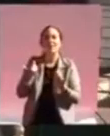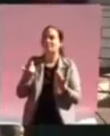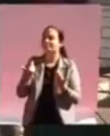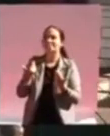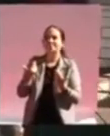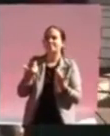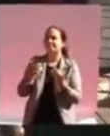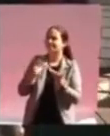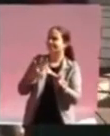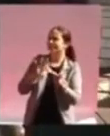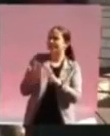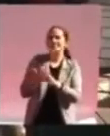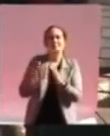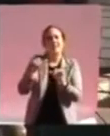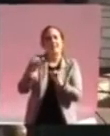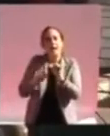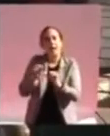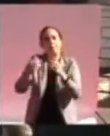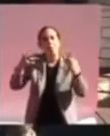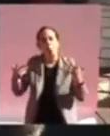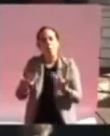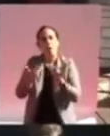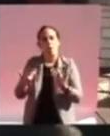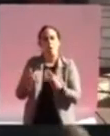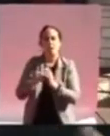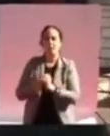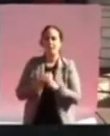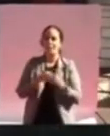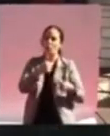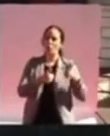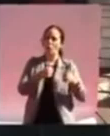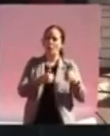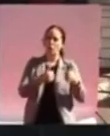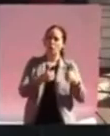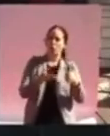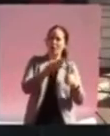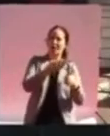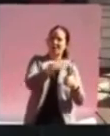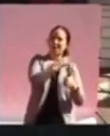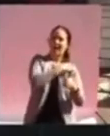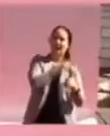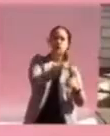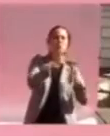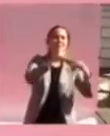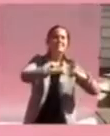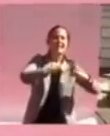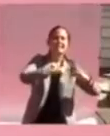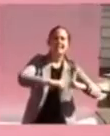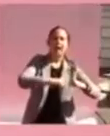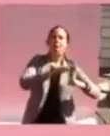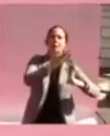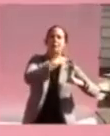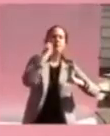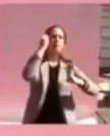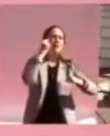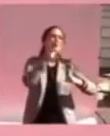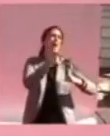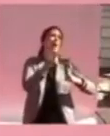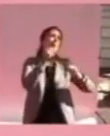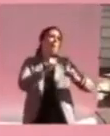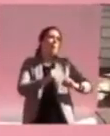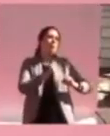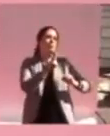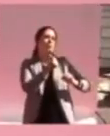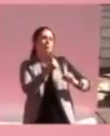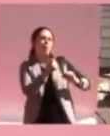troppo lunga in cui la sanità è stata il bancomat da cui prendere risorse anziché il luogo straordinario dove